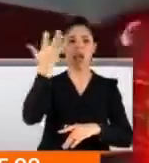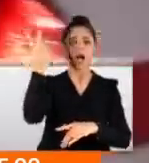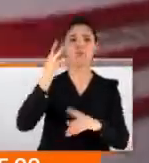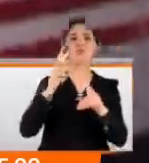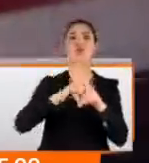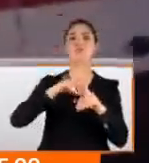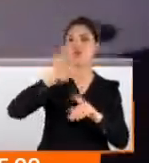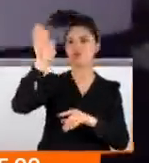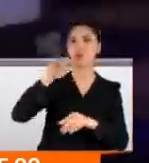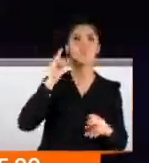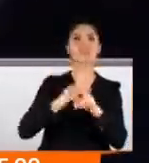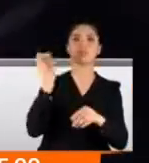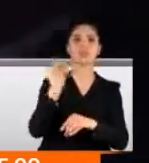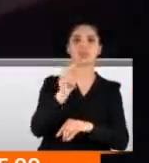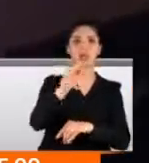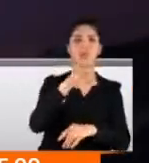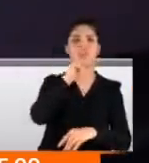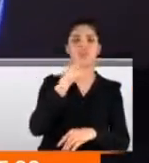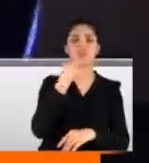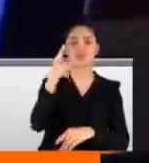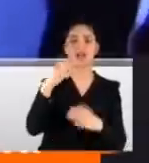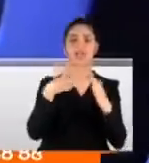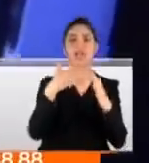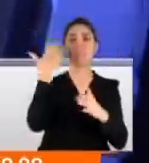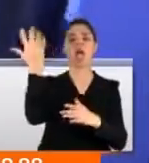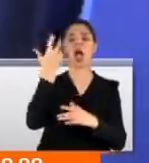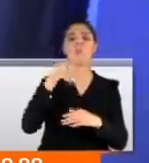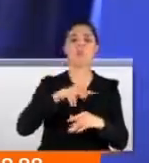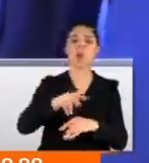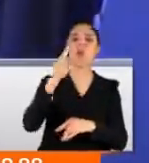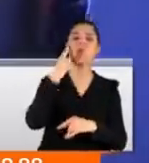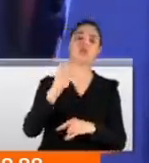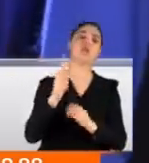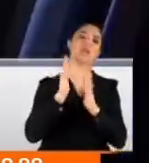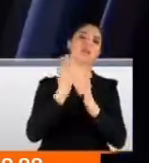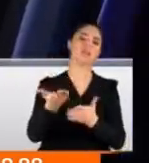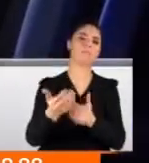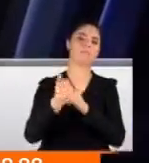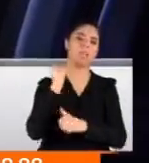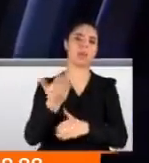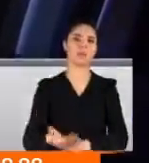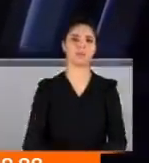polis çağırınca hemen geldi. Yaşlı kadın evine olması gerektiği gibi ambulansla döndü.